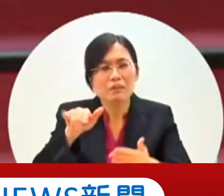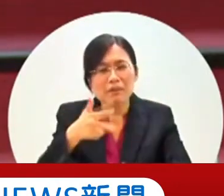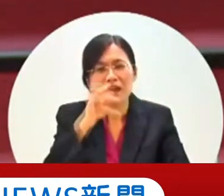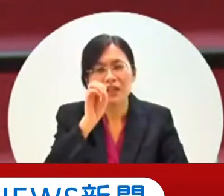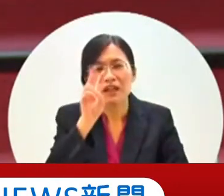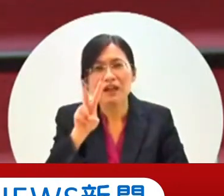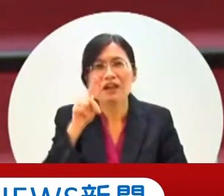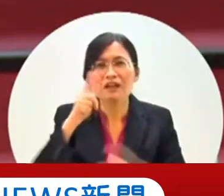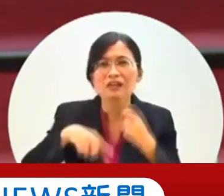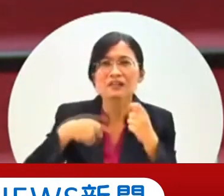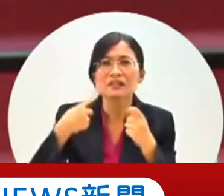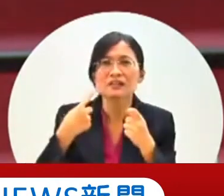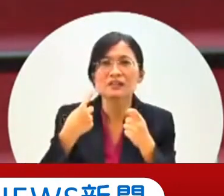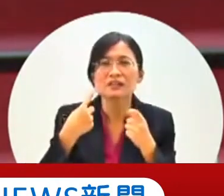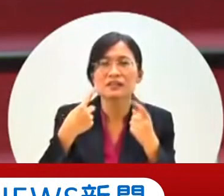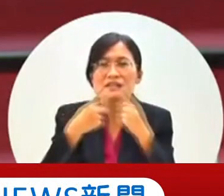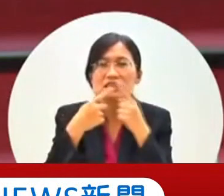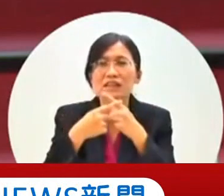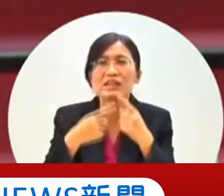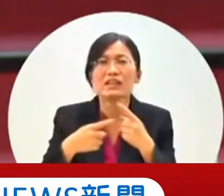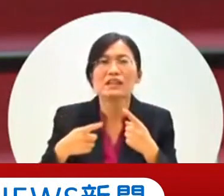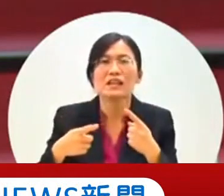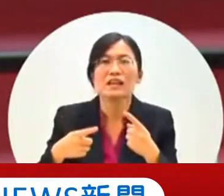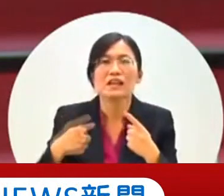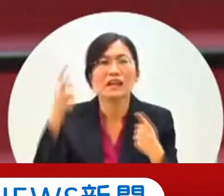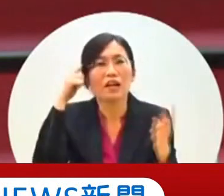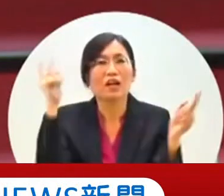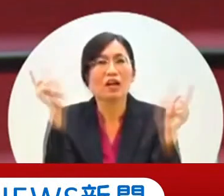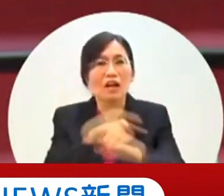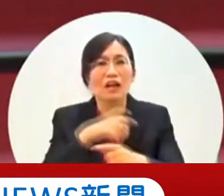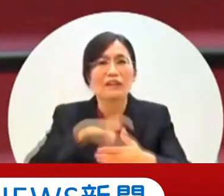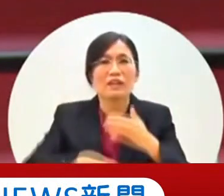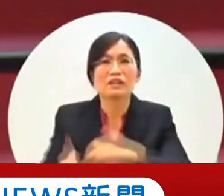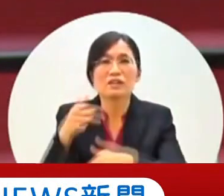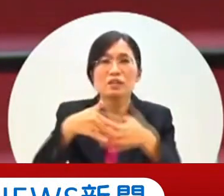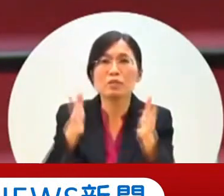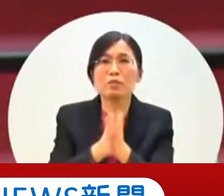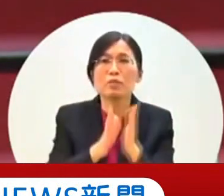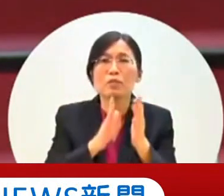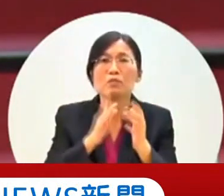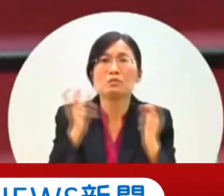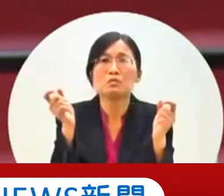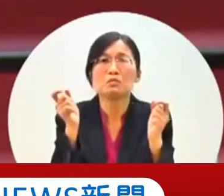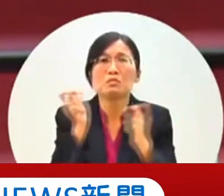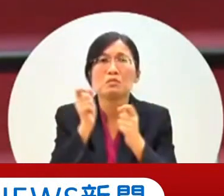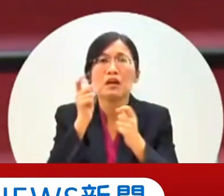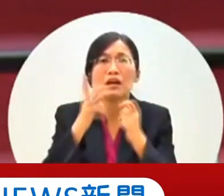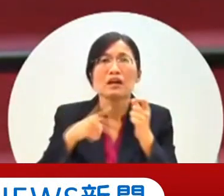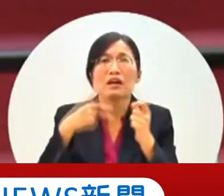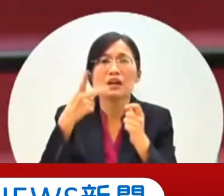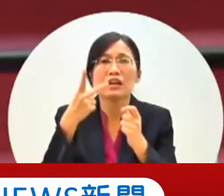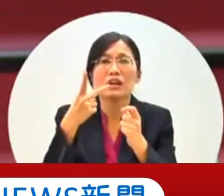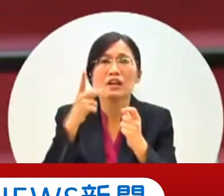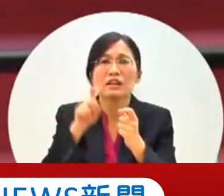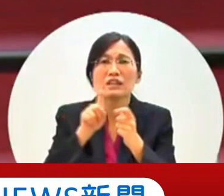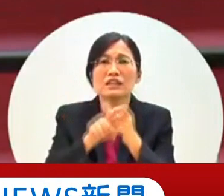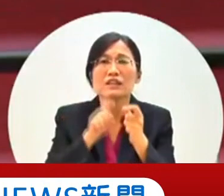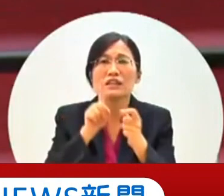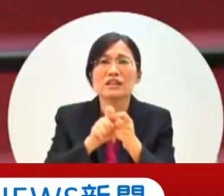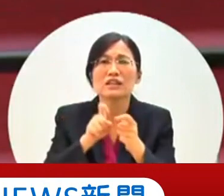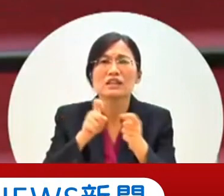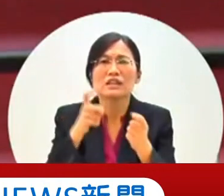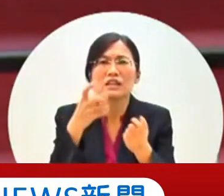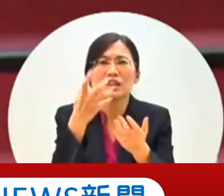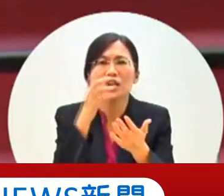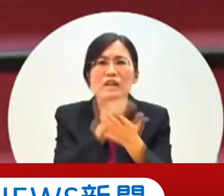依内政部近11年的统计数据，台湾每年将需要关闭14.4所小学，而在高雄，这个